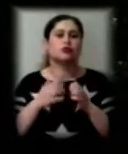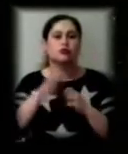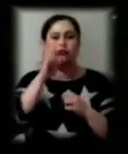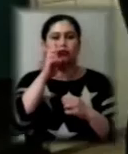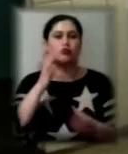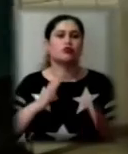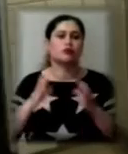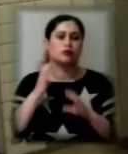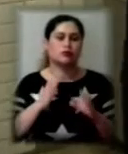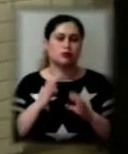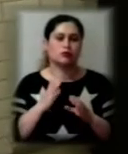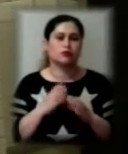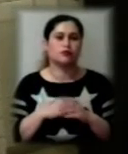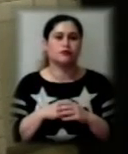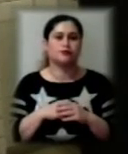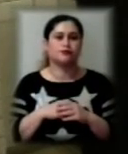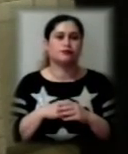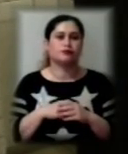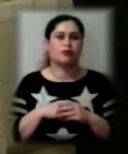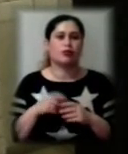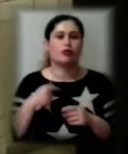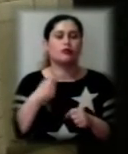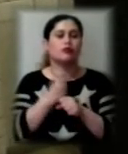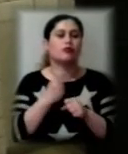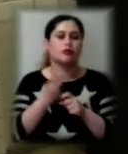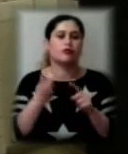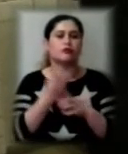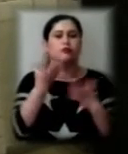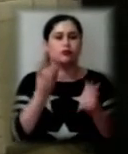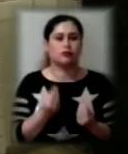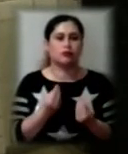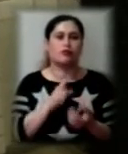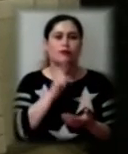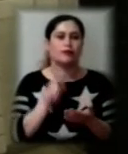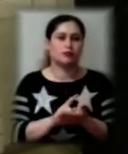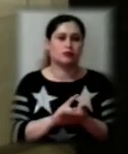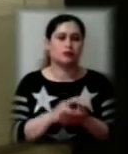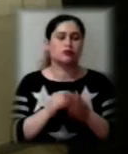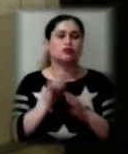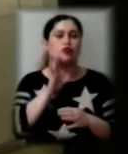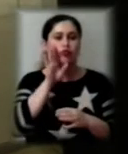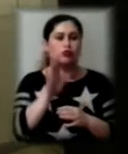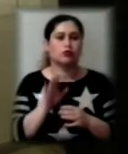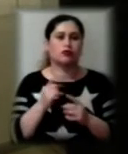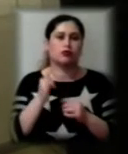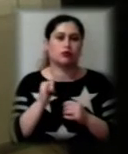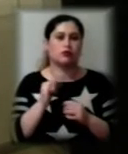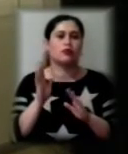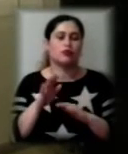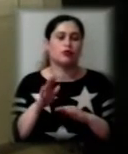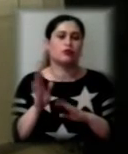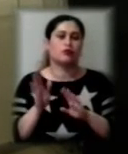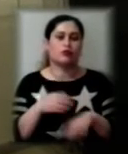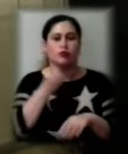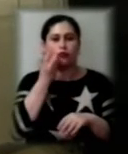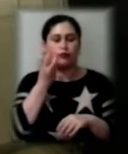університету. Огорбляємо ми двічі на день, обов'язково зранку і потім зразу після обіду. Ну